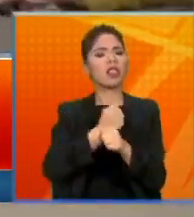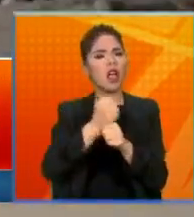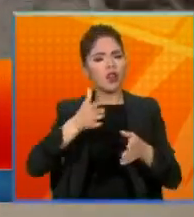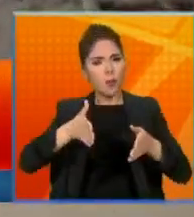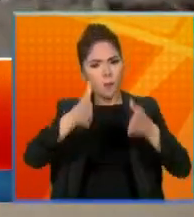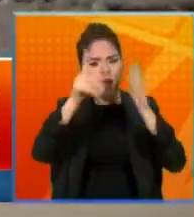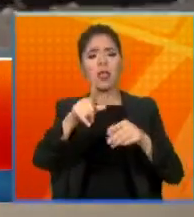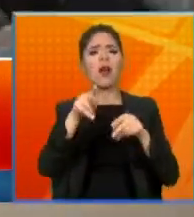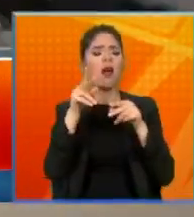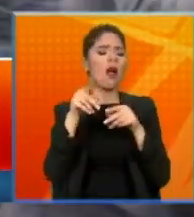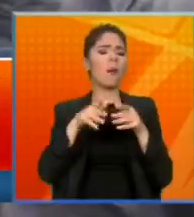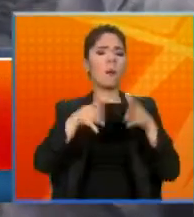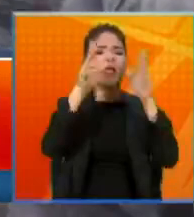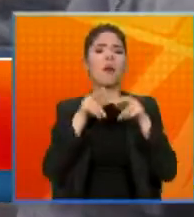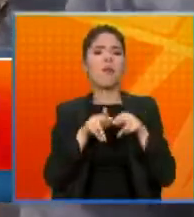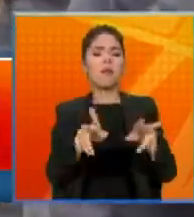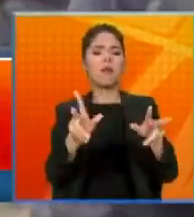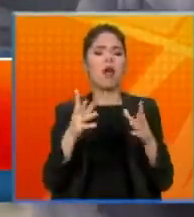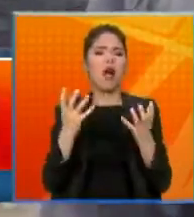büyük hasarlar oluşmuş durumda.